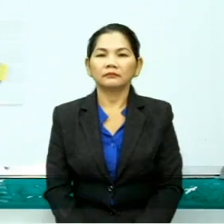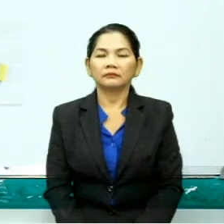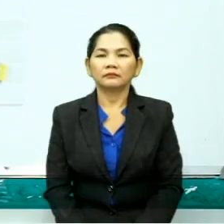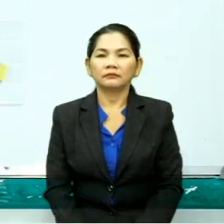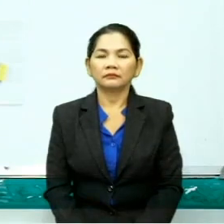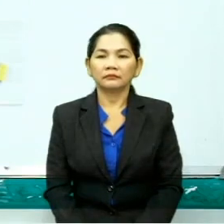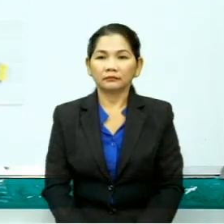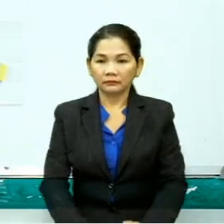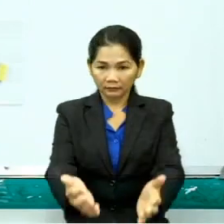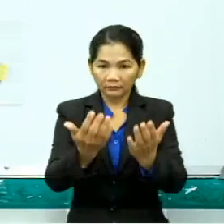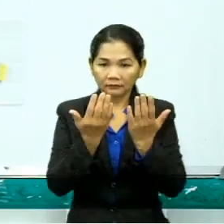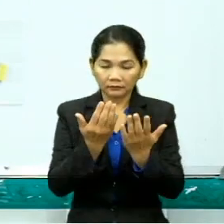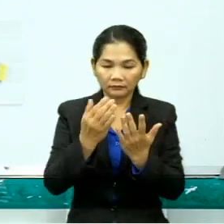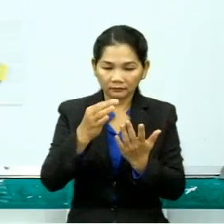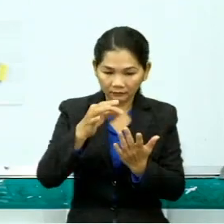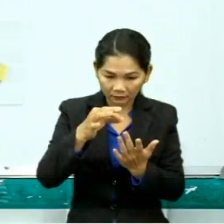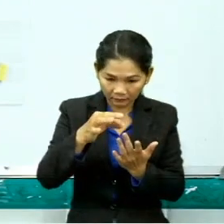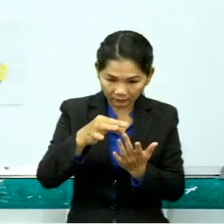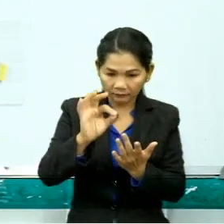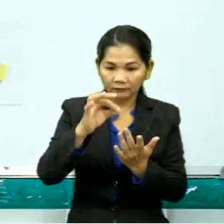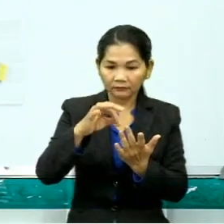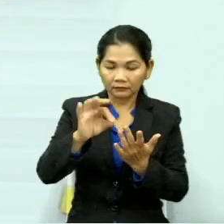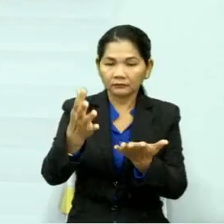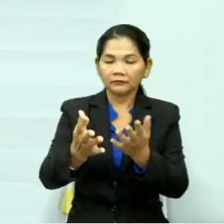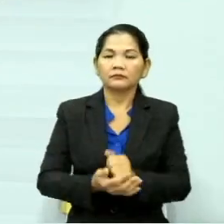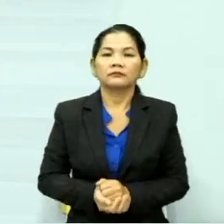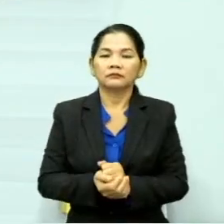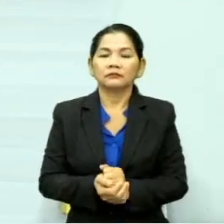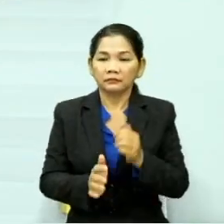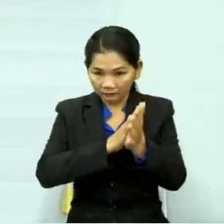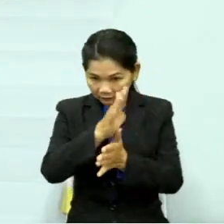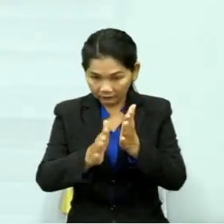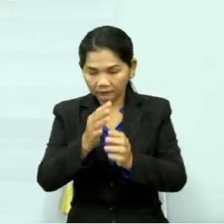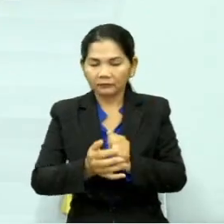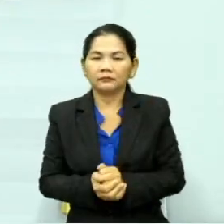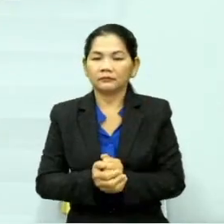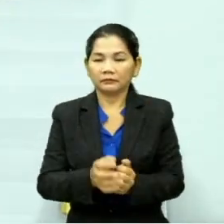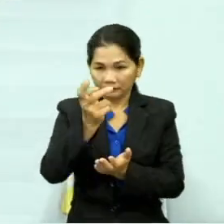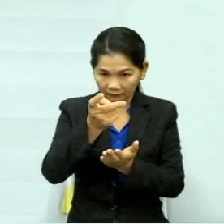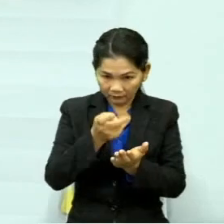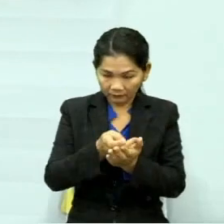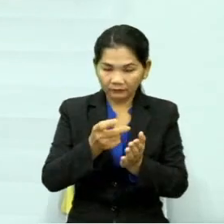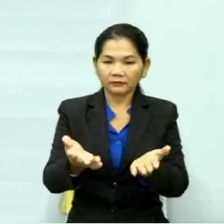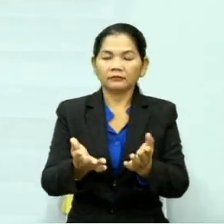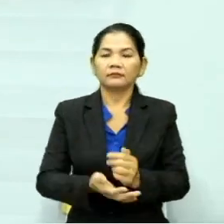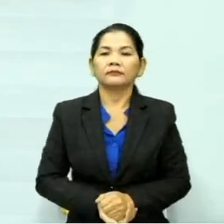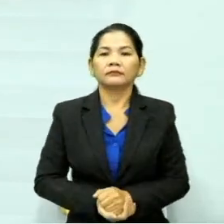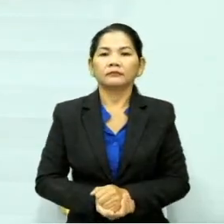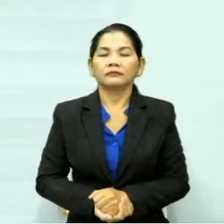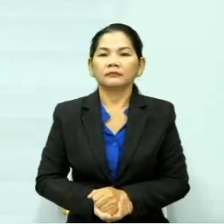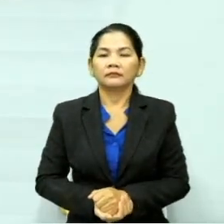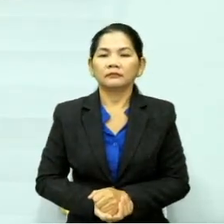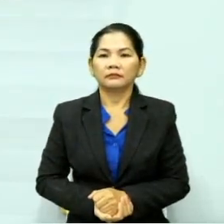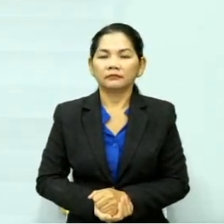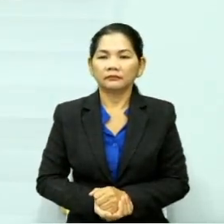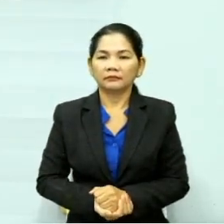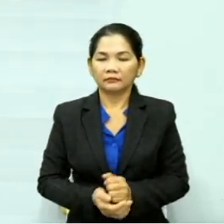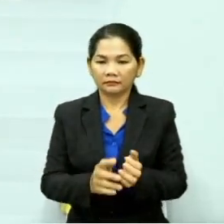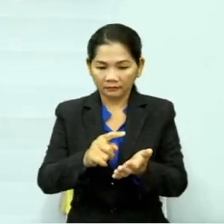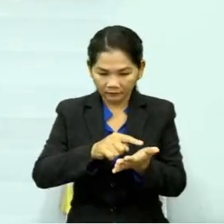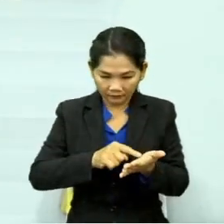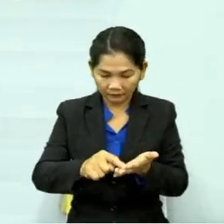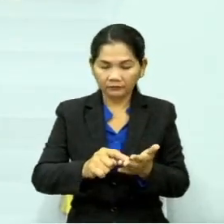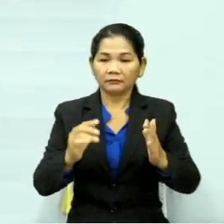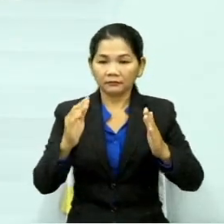Chà lỡ con tiên mưu tặng ạc nế nè con. Chà hay nè cừu nâng ám. Chà chưa cầm rú xâm rạp cầu tặng ạc nế nè con á. Chà cầm nái